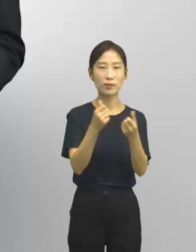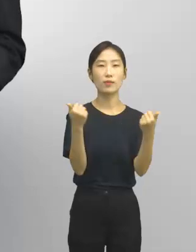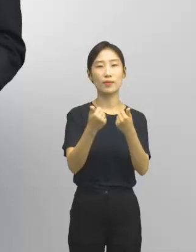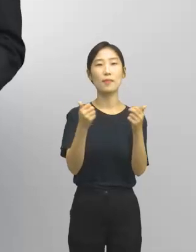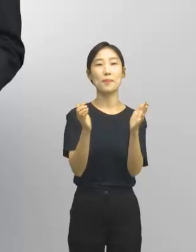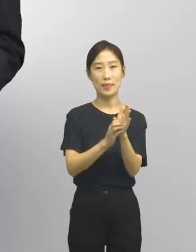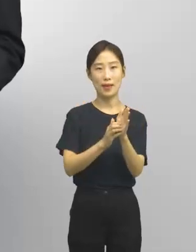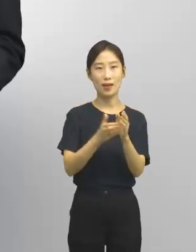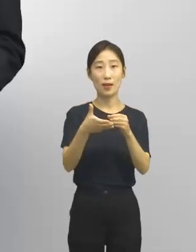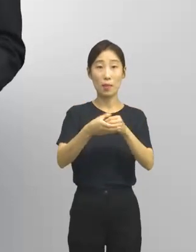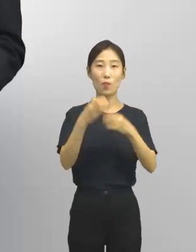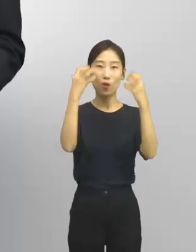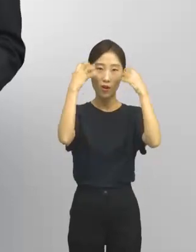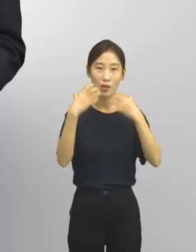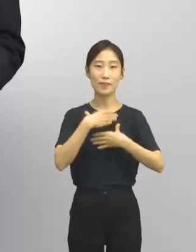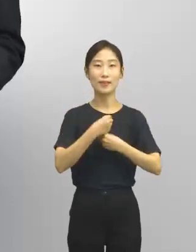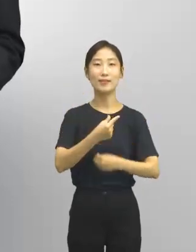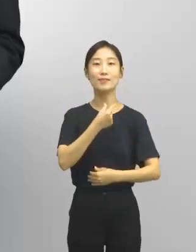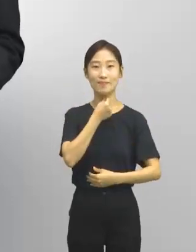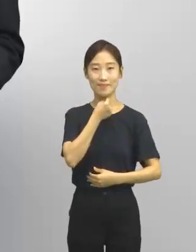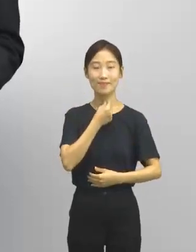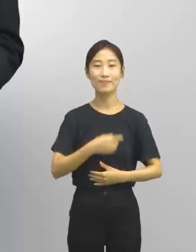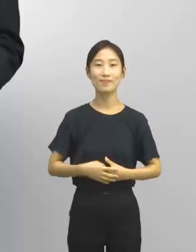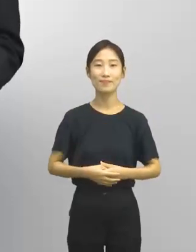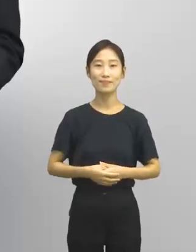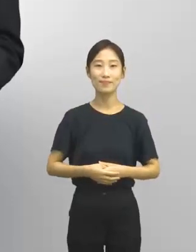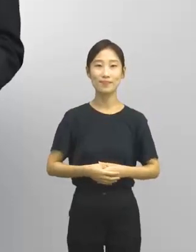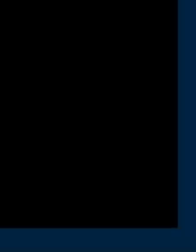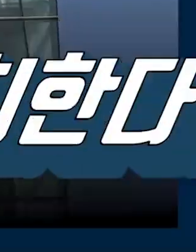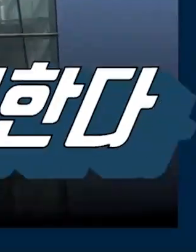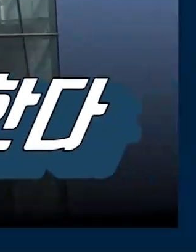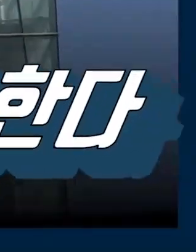논의했습니다. 마포의 여름이 더욱 안전해지길 기대합니다.